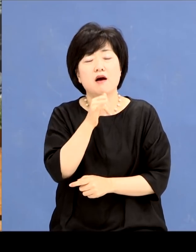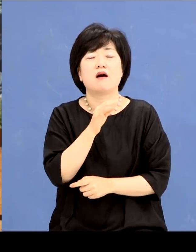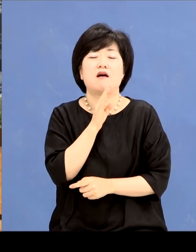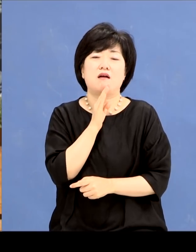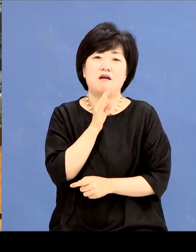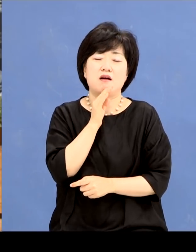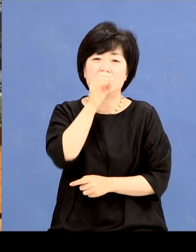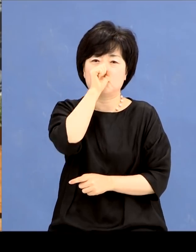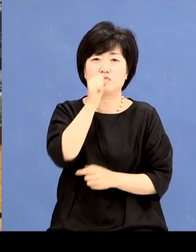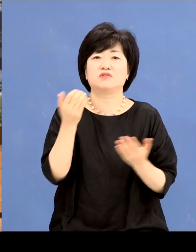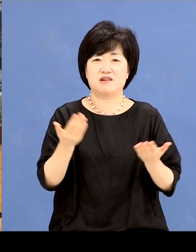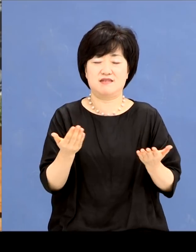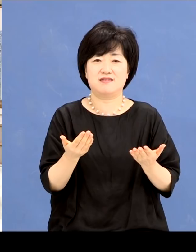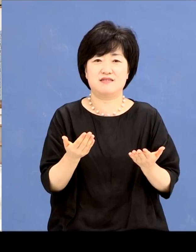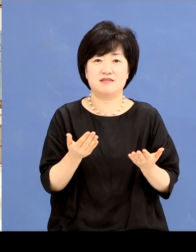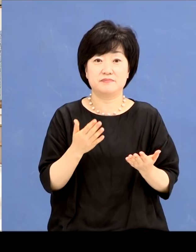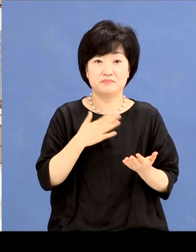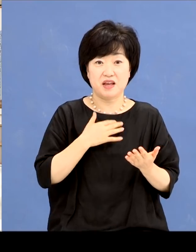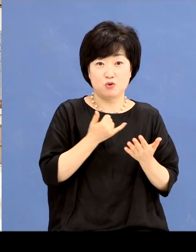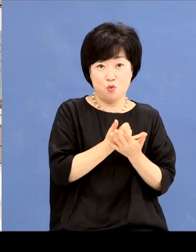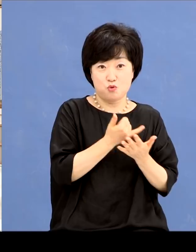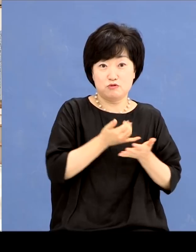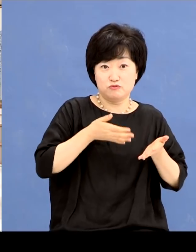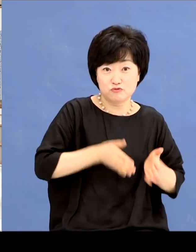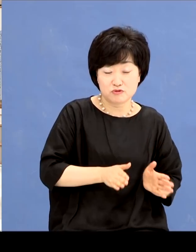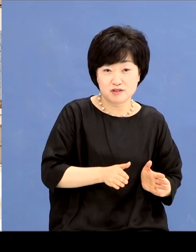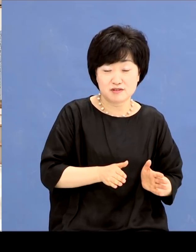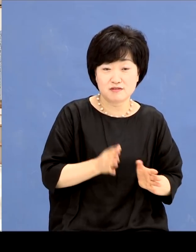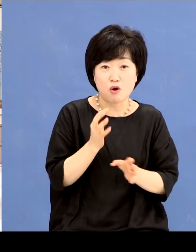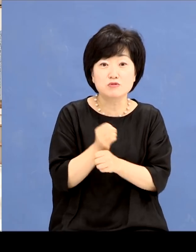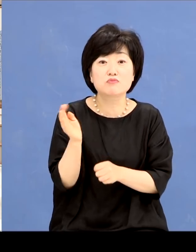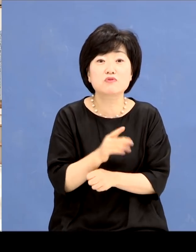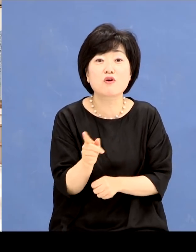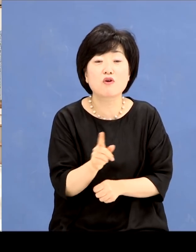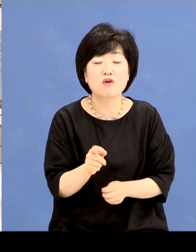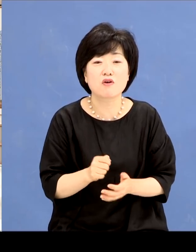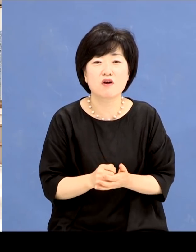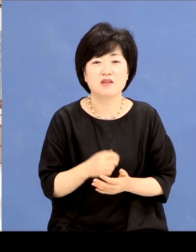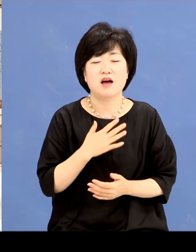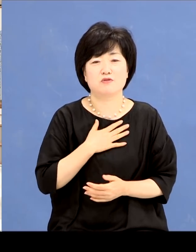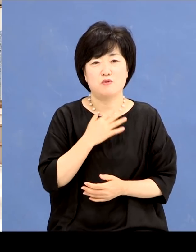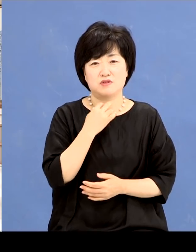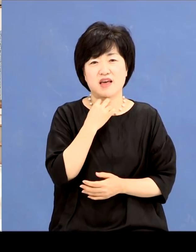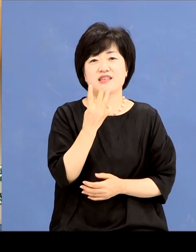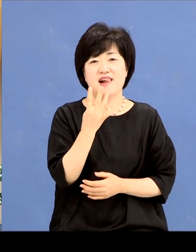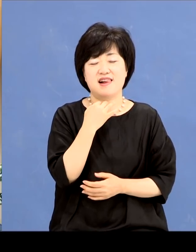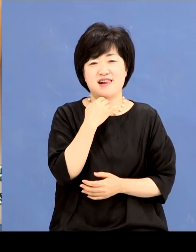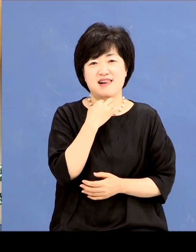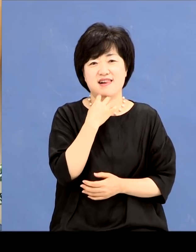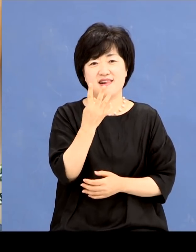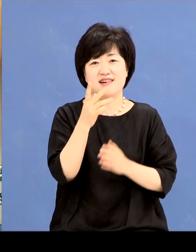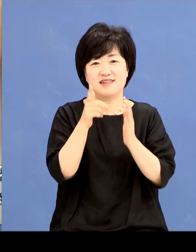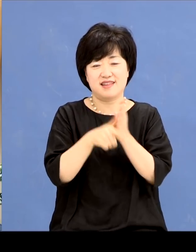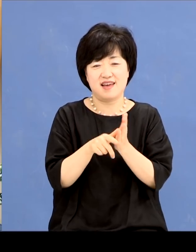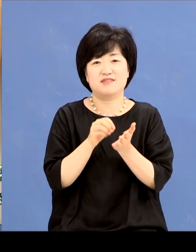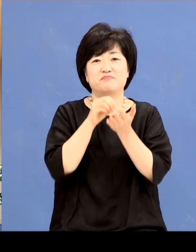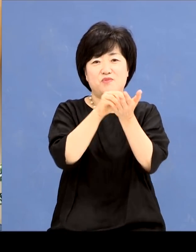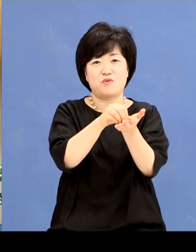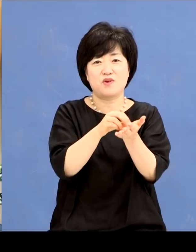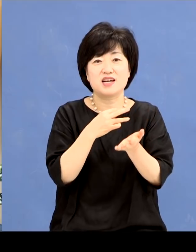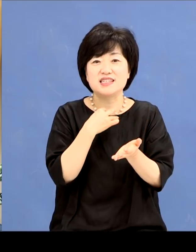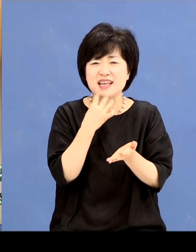김성희 대표님도 보육원 출신이시죠? 네, 맞습니다. 그럼 언제부터 저도, 어떻게 생활하신 네. 거예요? 저도 3살에 네. 보육원에 입소를 했는데요.